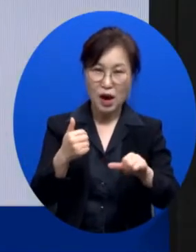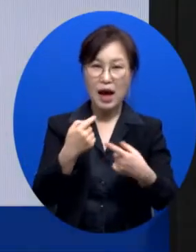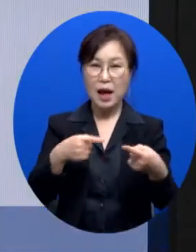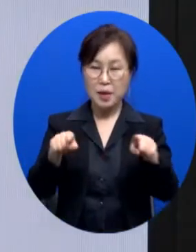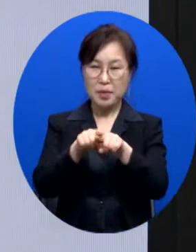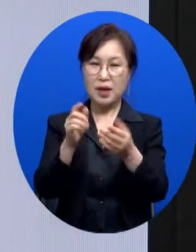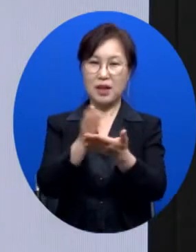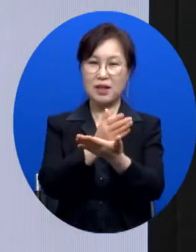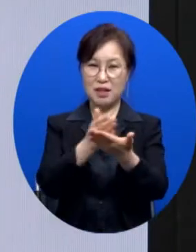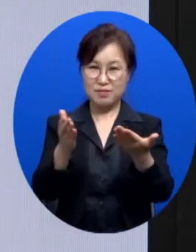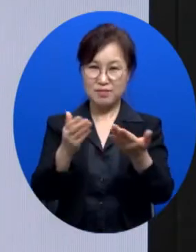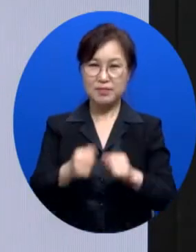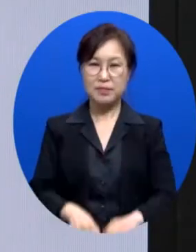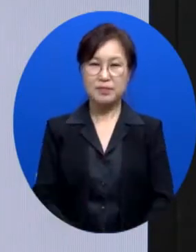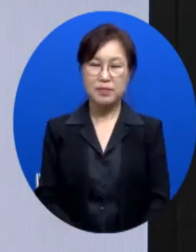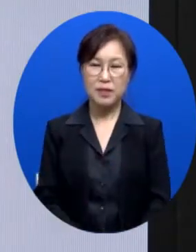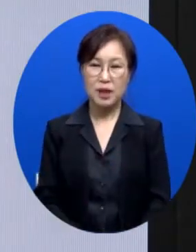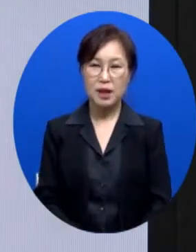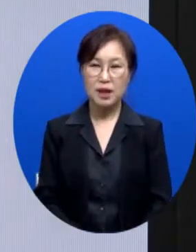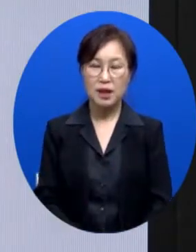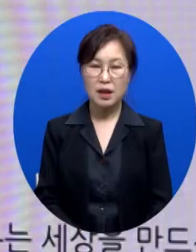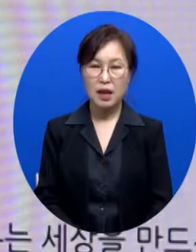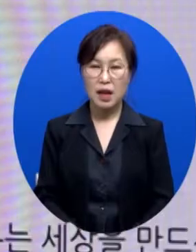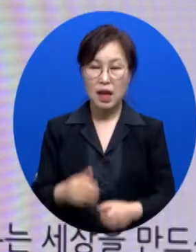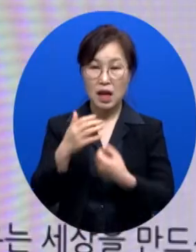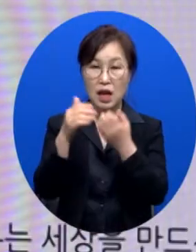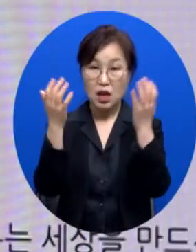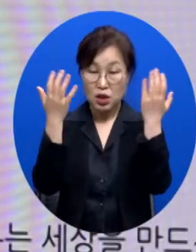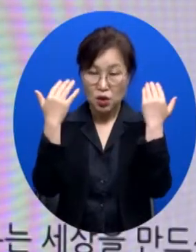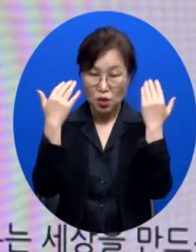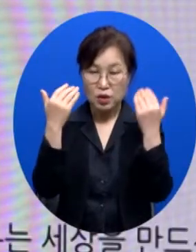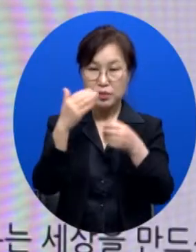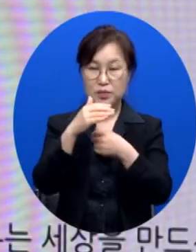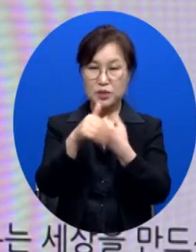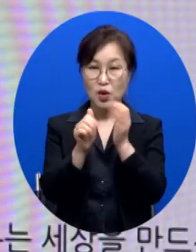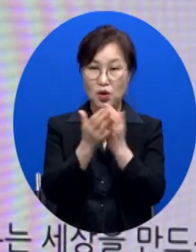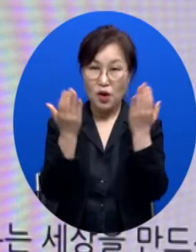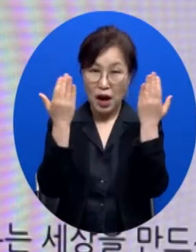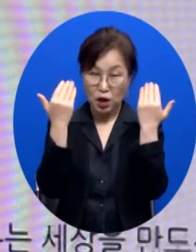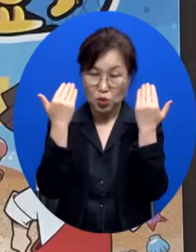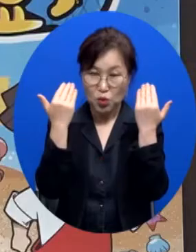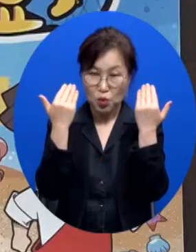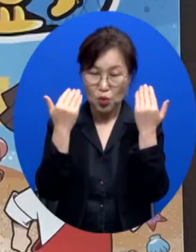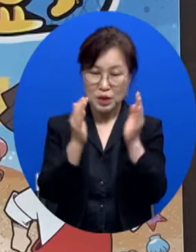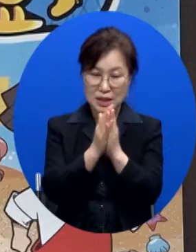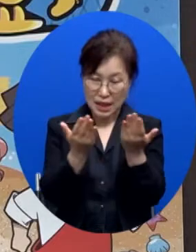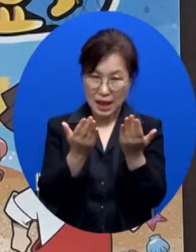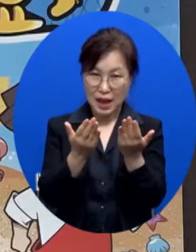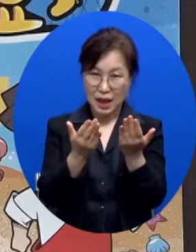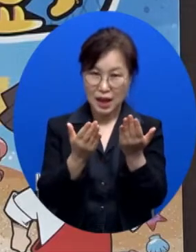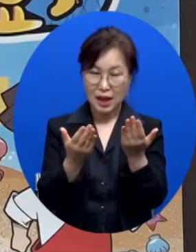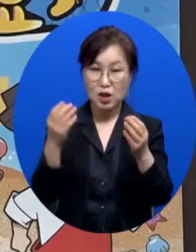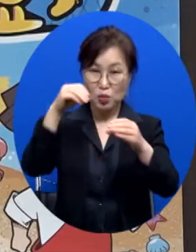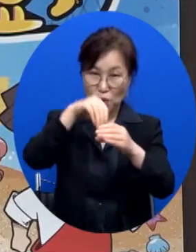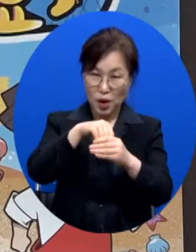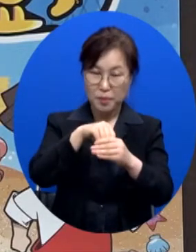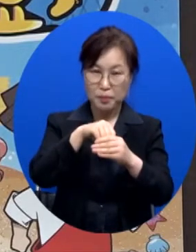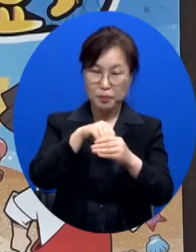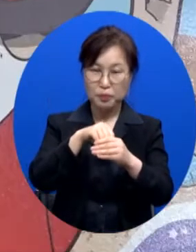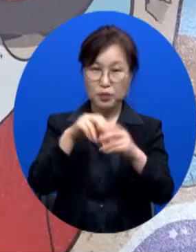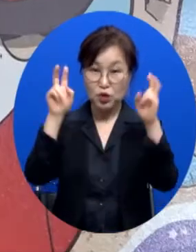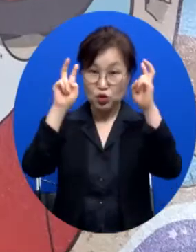있도록. 고신총회의 철학은 여름 성경학교 교재에도 고스란히 담겼습니다. 이번 여름 성경학교